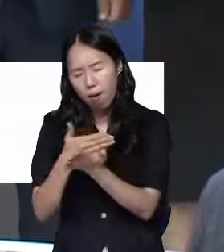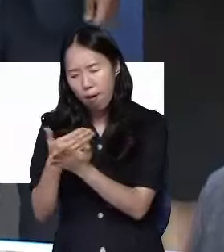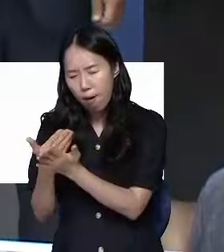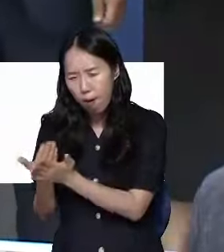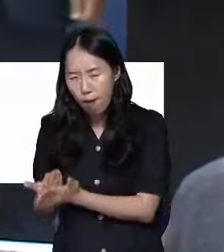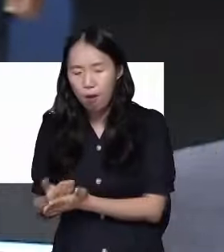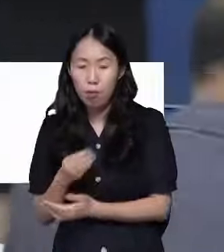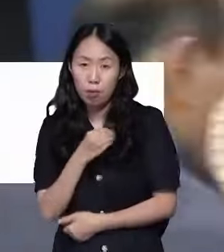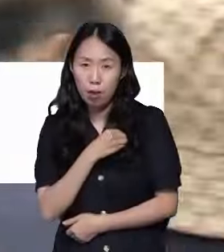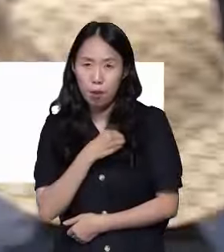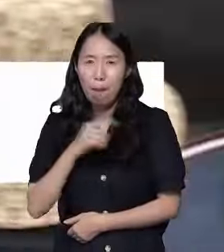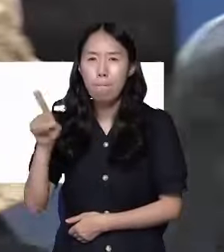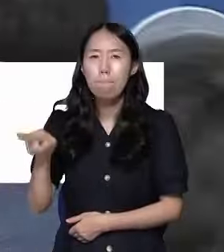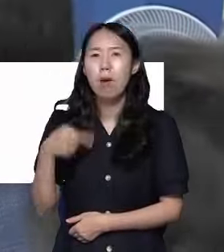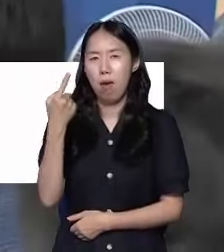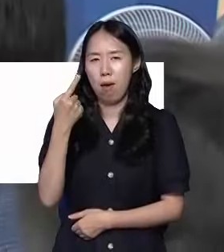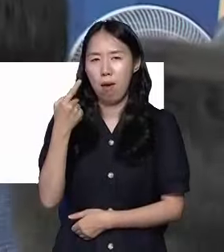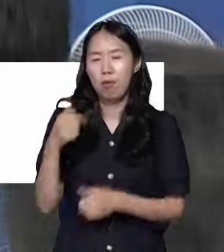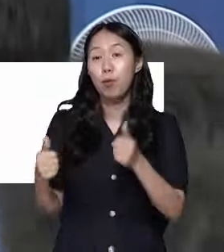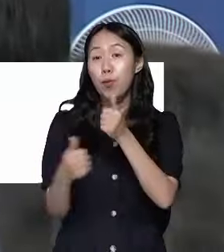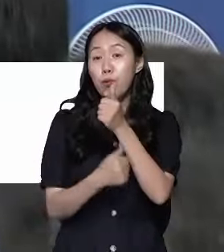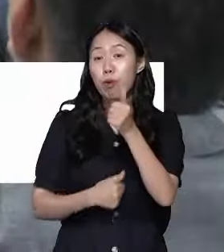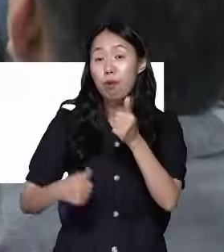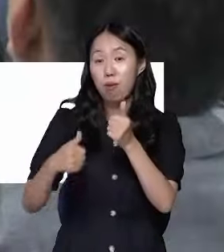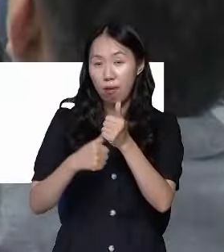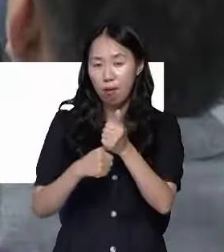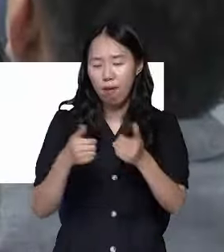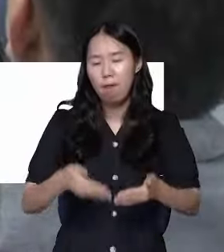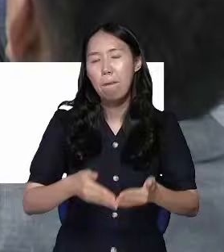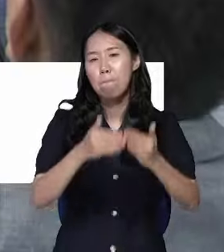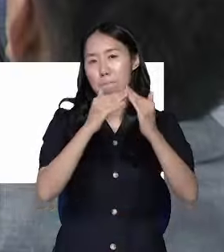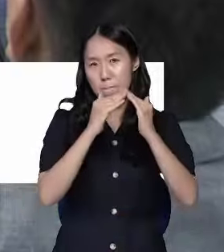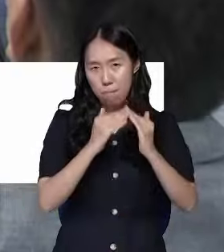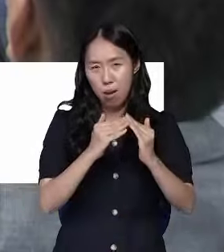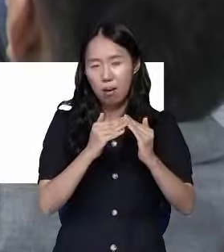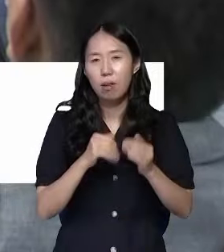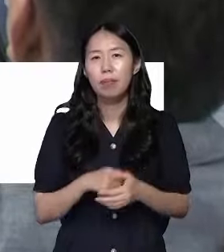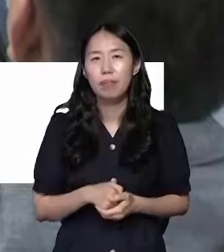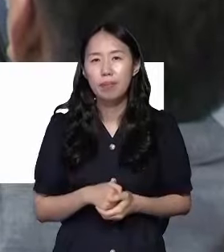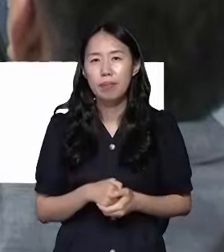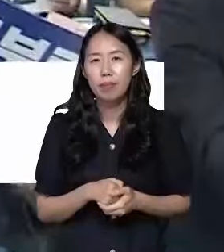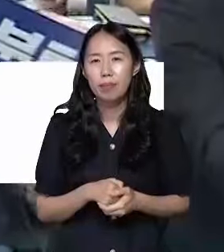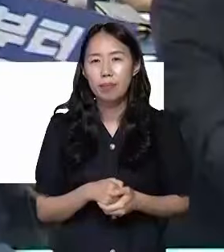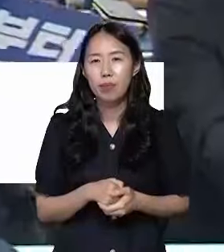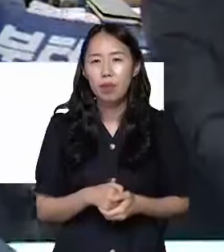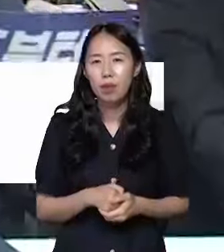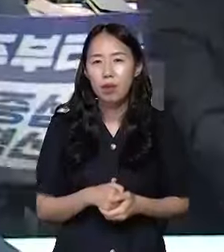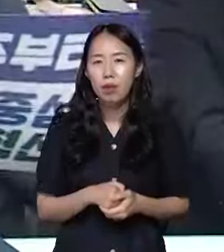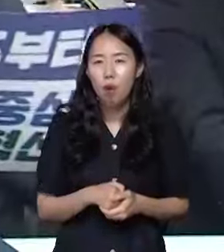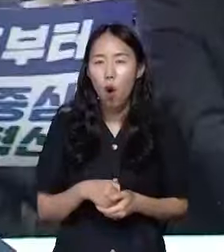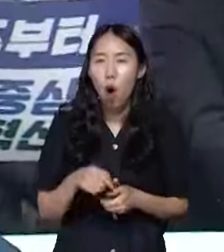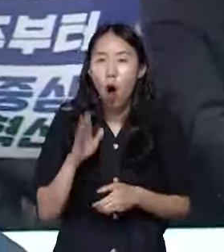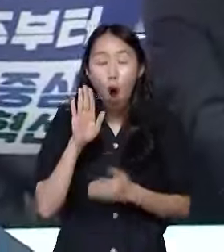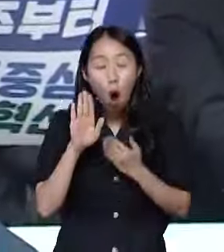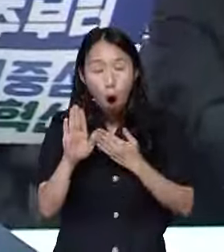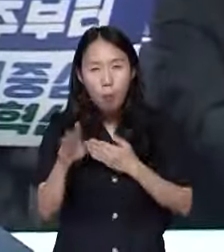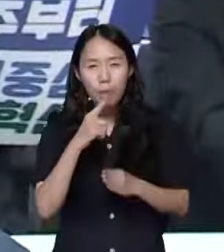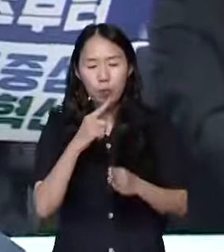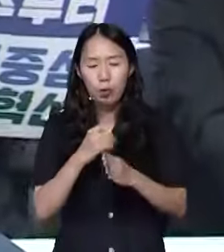부문의 당원 100명으로 구성된 혁신돌풍 선거대책위원회의 출범과 함께 4기